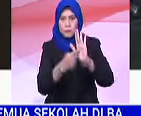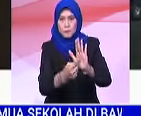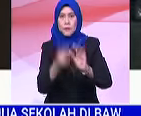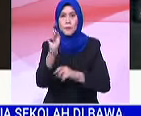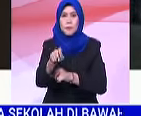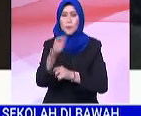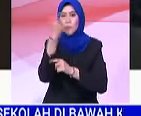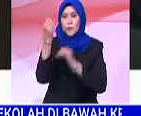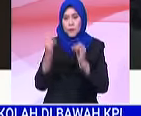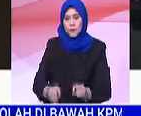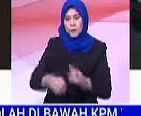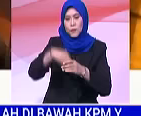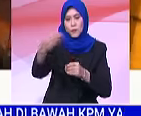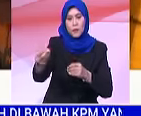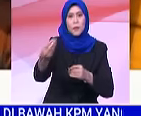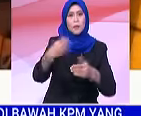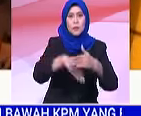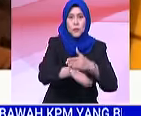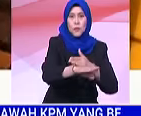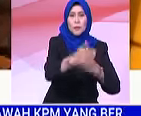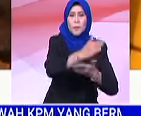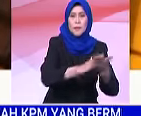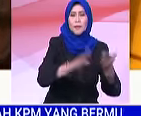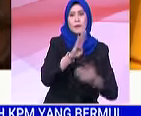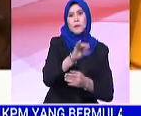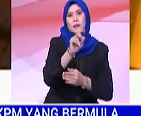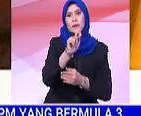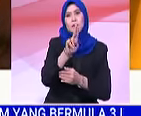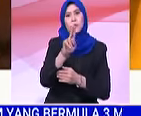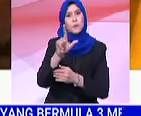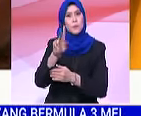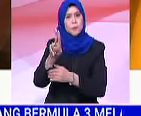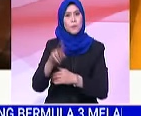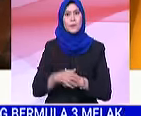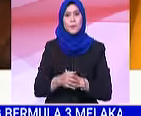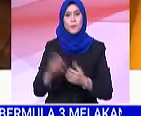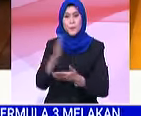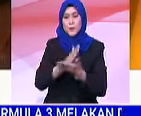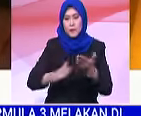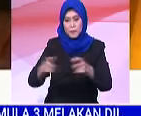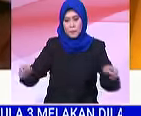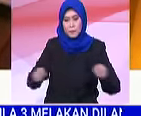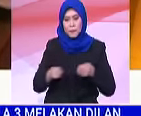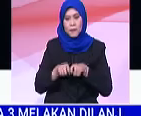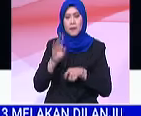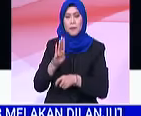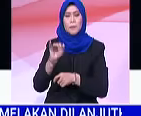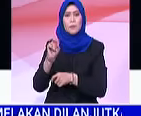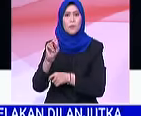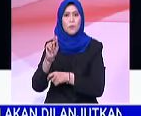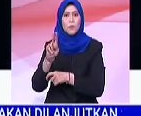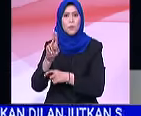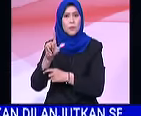khususnya bagi individu yang keluar atau masuk ke bahagian Bintulu. Malah bagi kawasan penempatan di Bintulu,